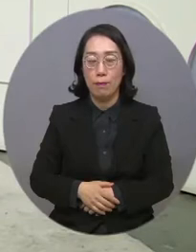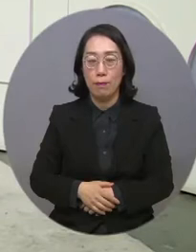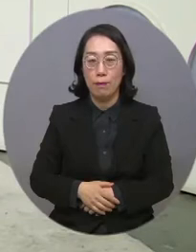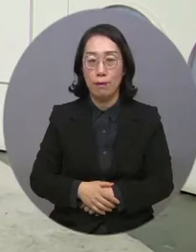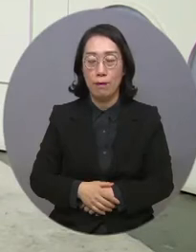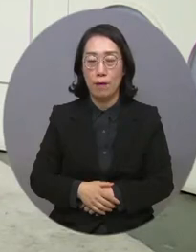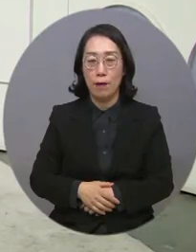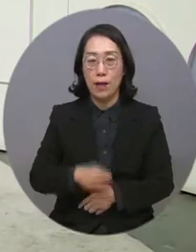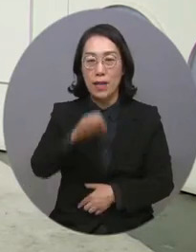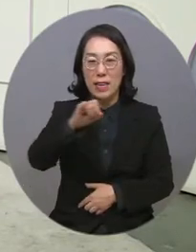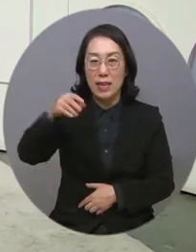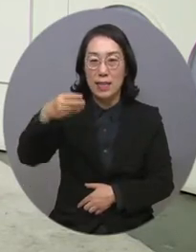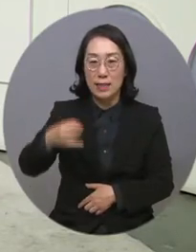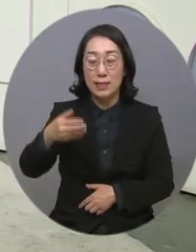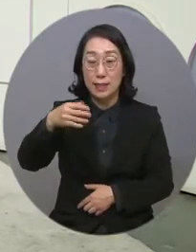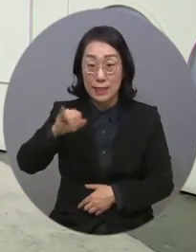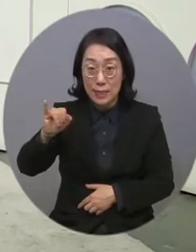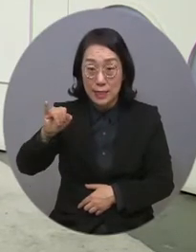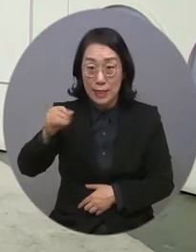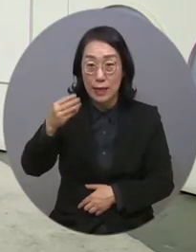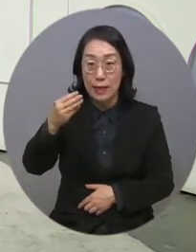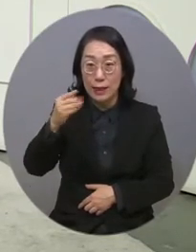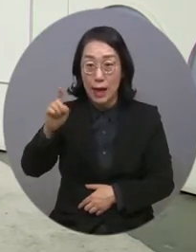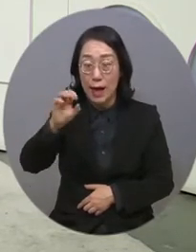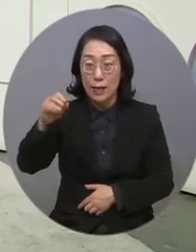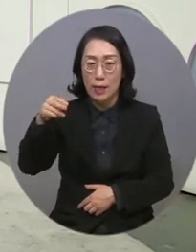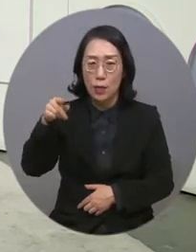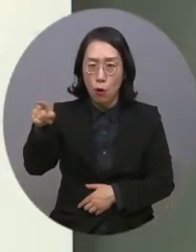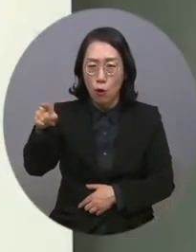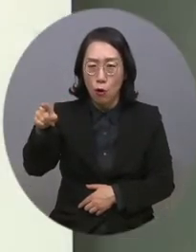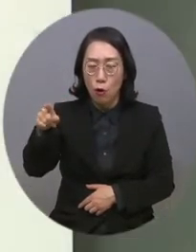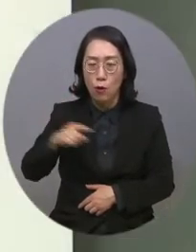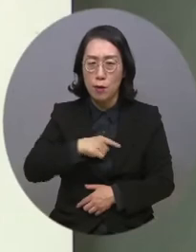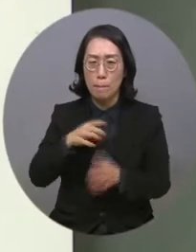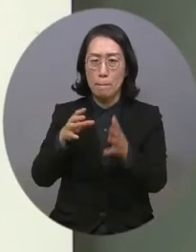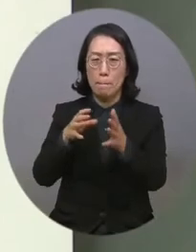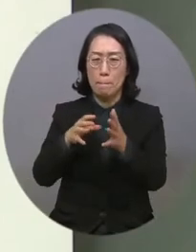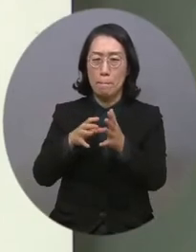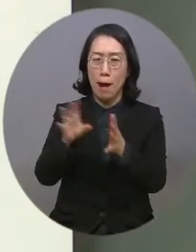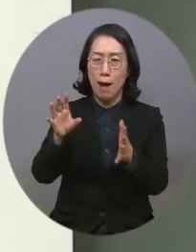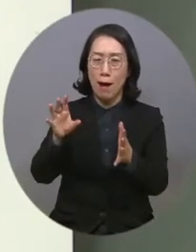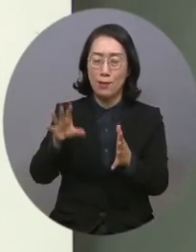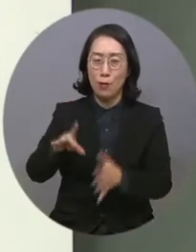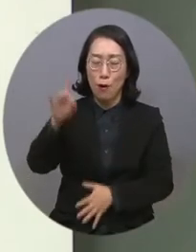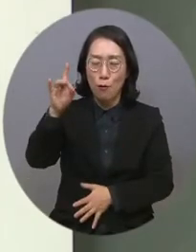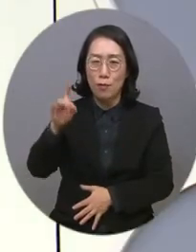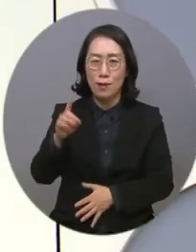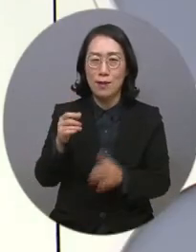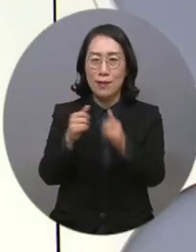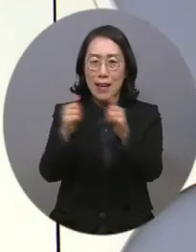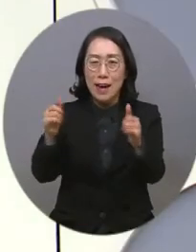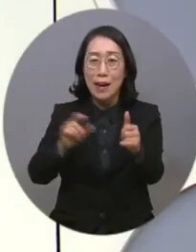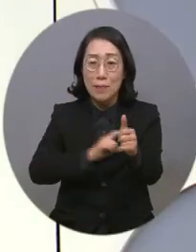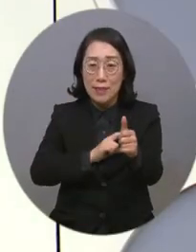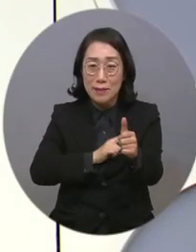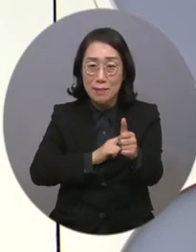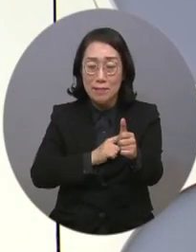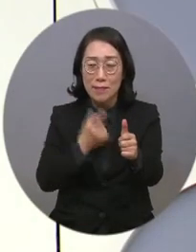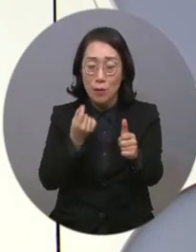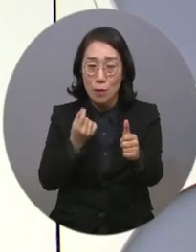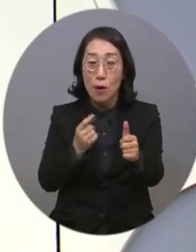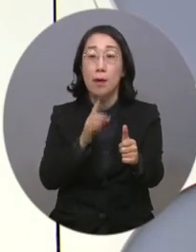이르지 타이너. 제가 좀 굉장히 생소해요. 이게 이제 어느 작가의 이름 같기도 하고. 작가 겸